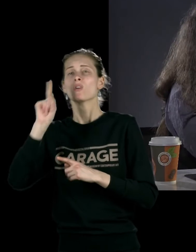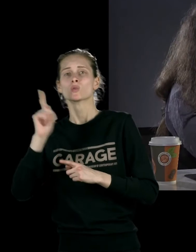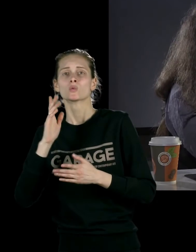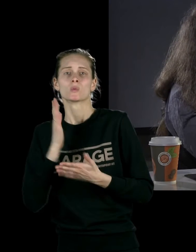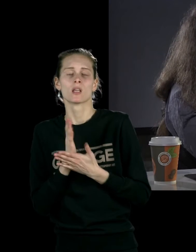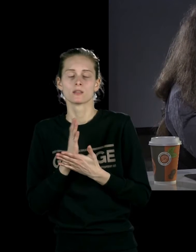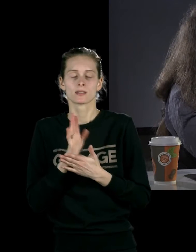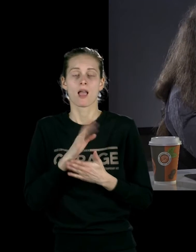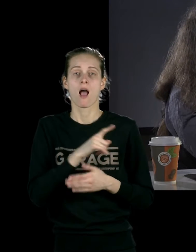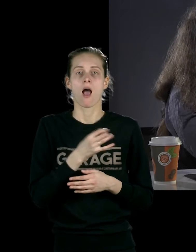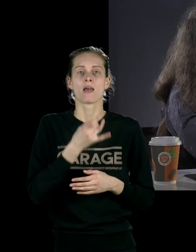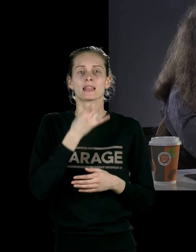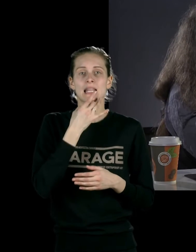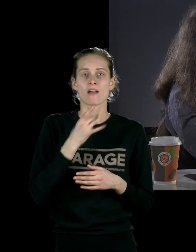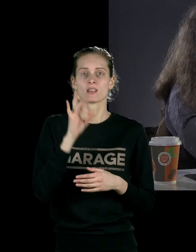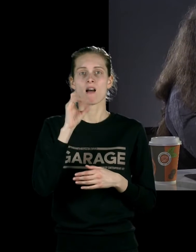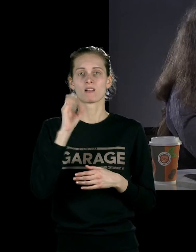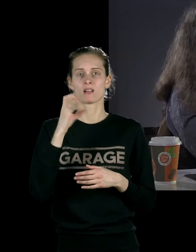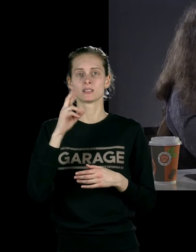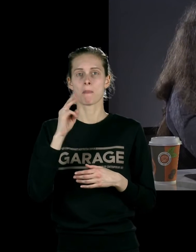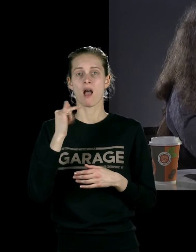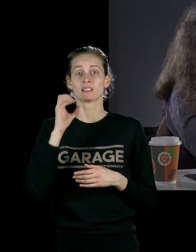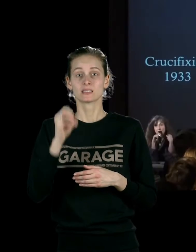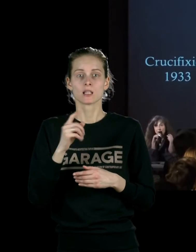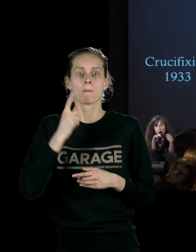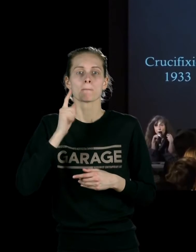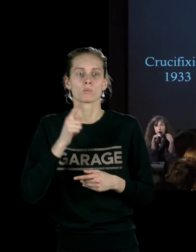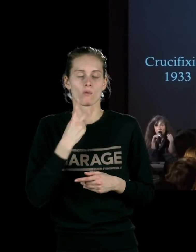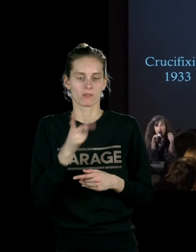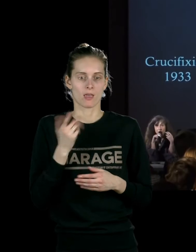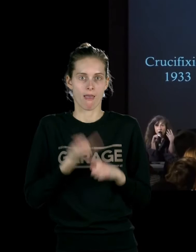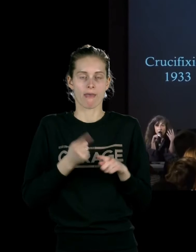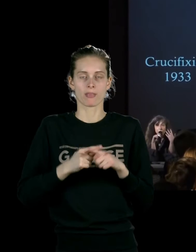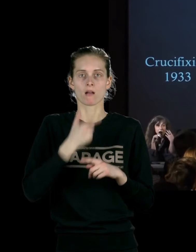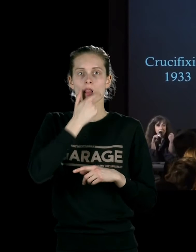его интересовал, потому что это один из сюжетов классической живописи. И ему было